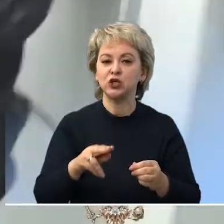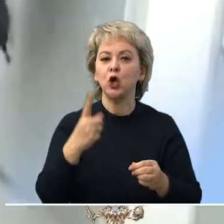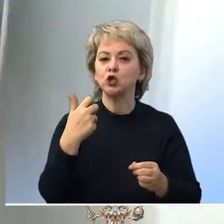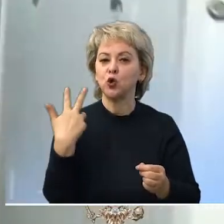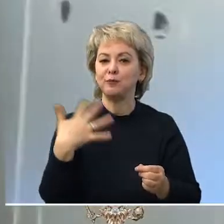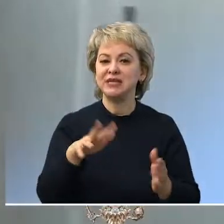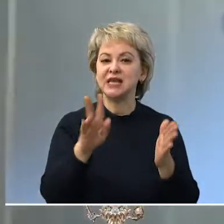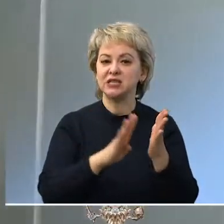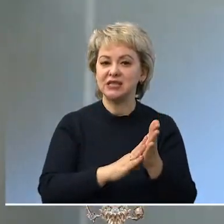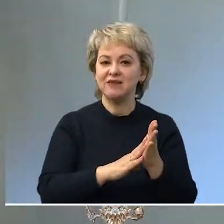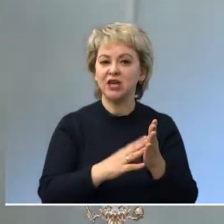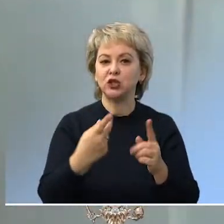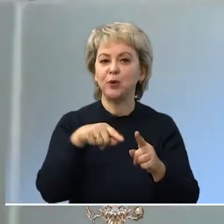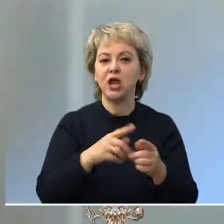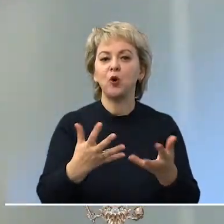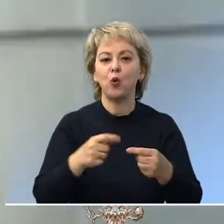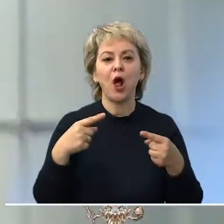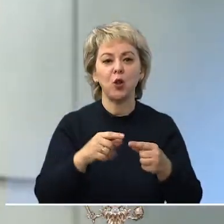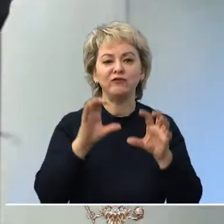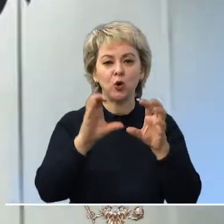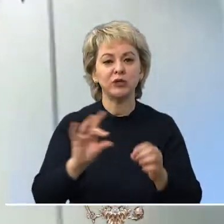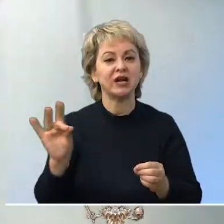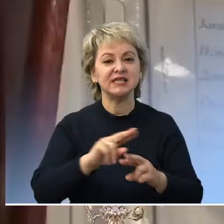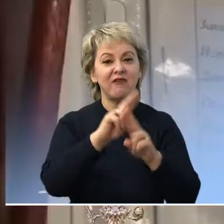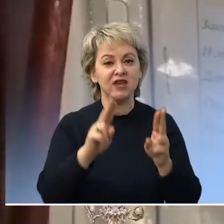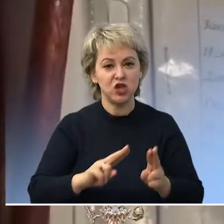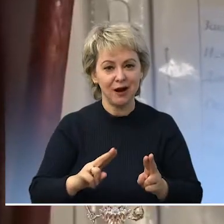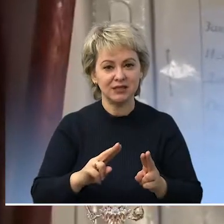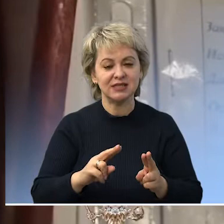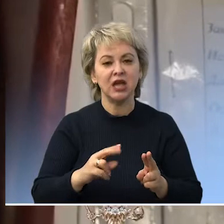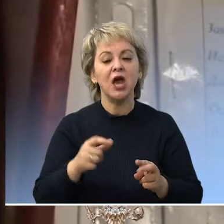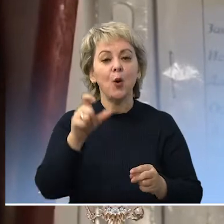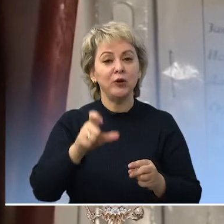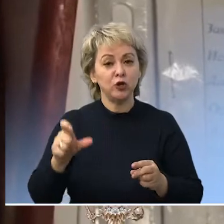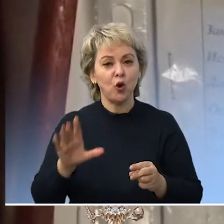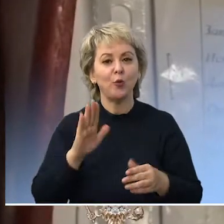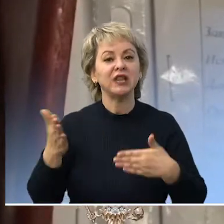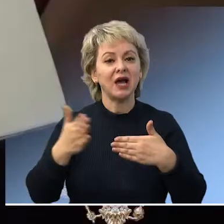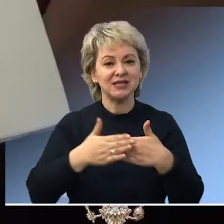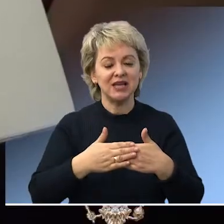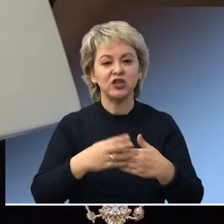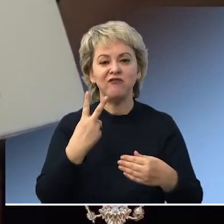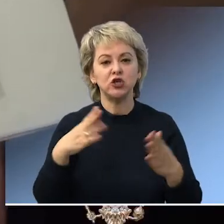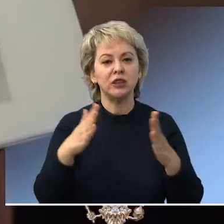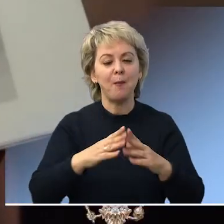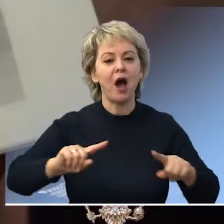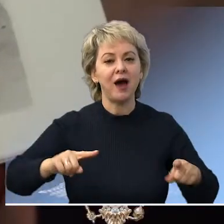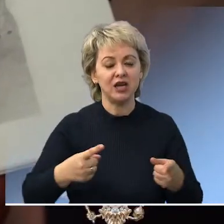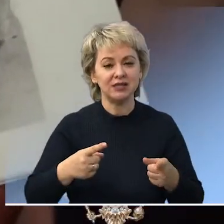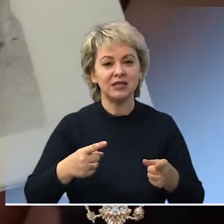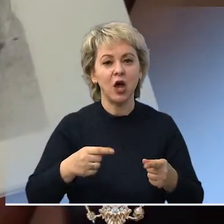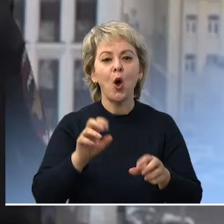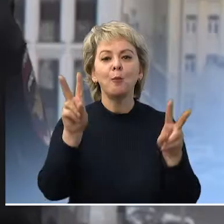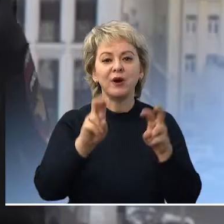статьи 159 прим. 5 Уголовного кодекса Российской Федерации. Фигурантам избрана мера пресечения в виде домашнего